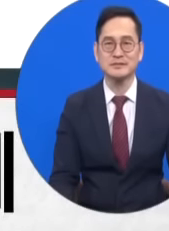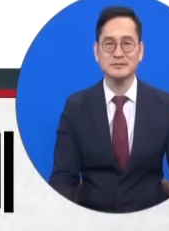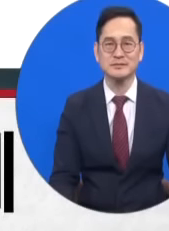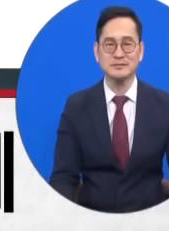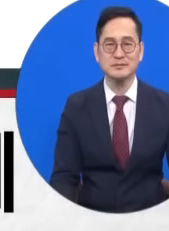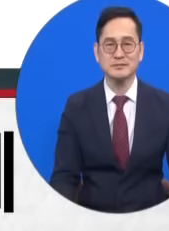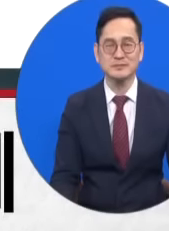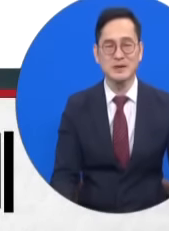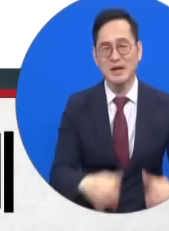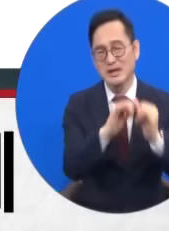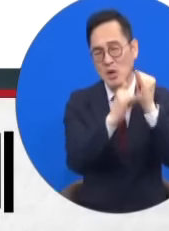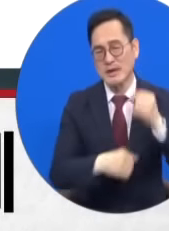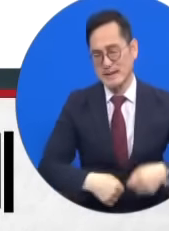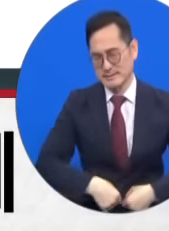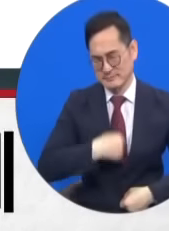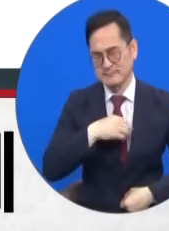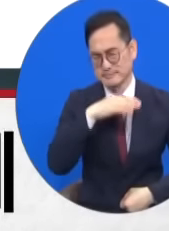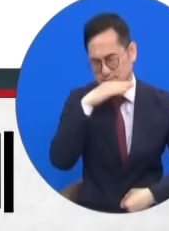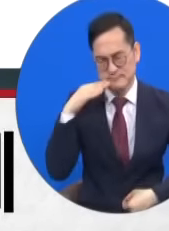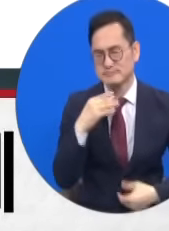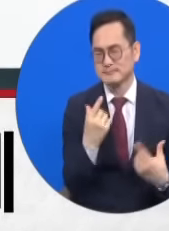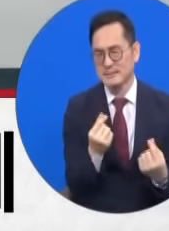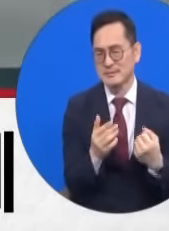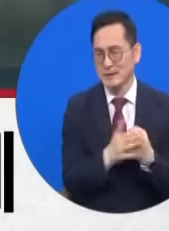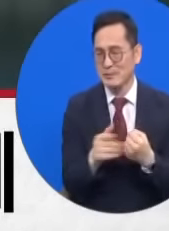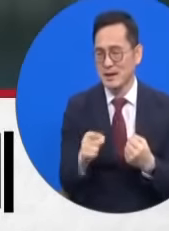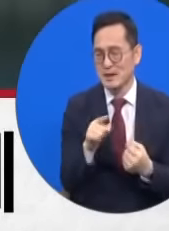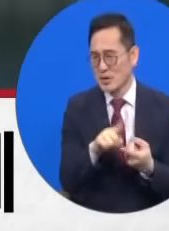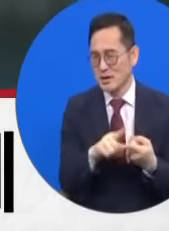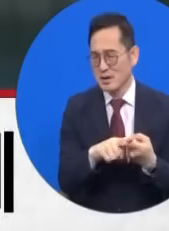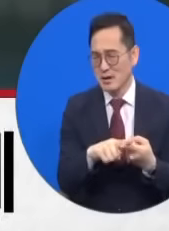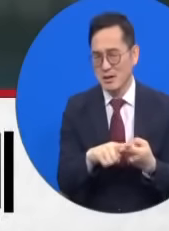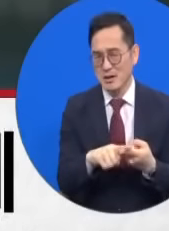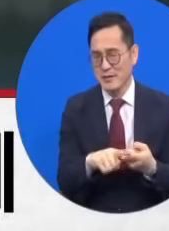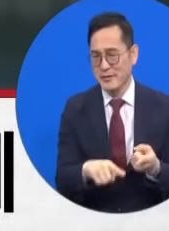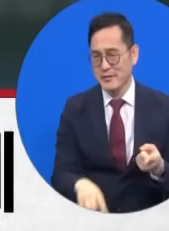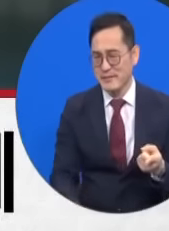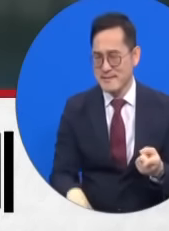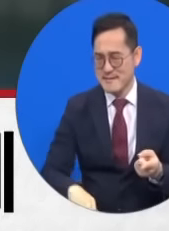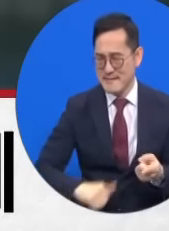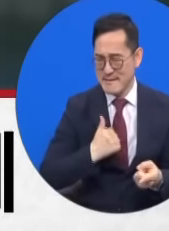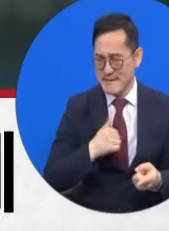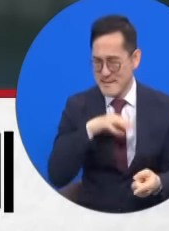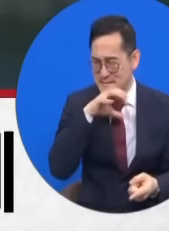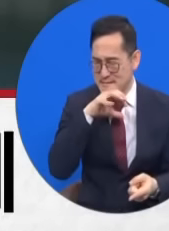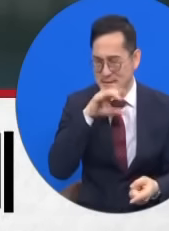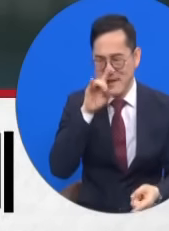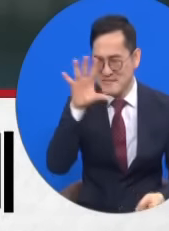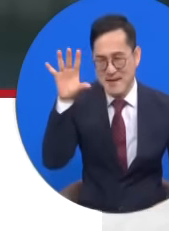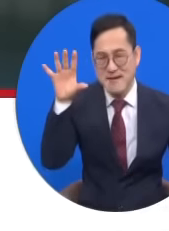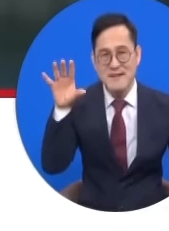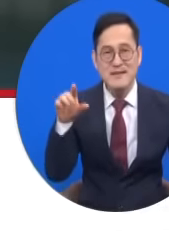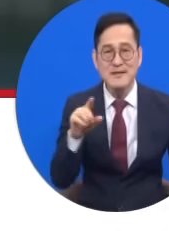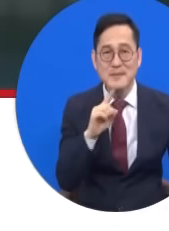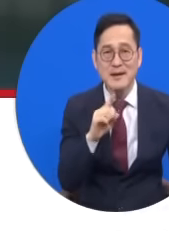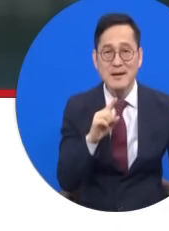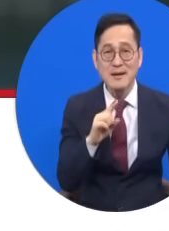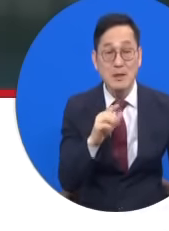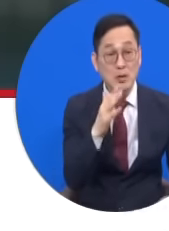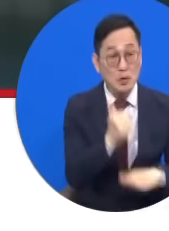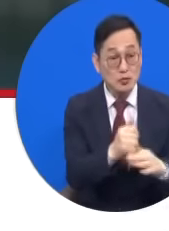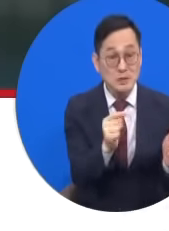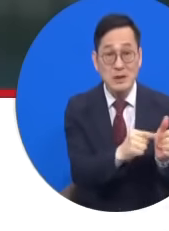진실에 눈 감아서는 안 된다는 그런 김준혁 후보의 글이 진실이었다는 얘기죠. 그리고 영상까지 하나